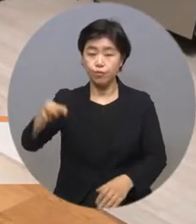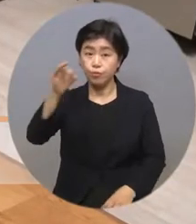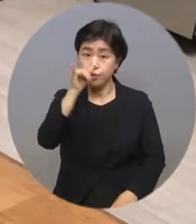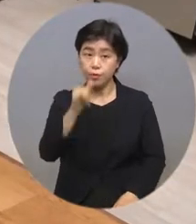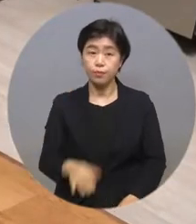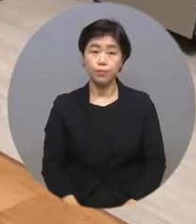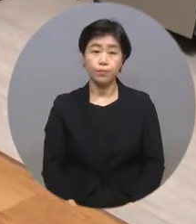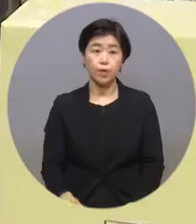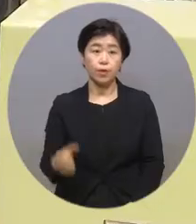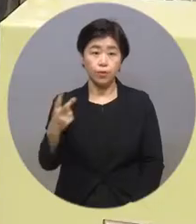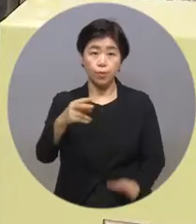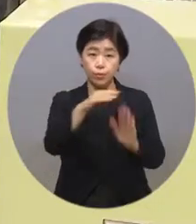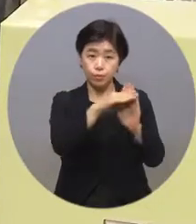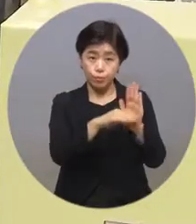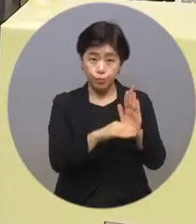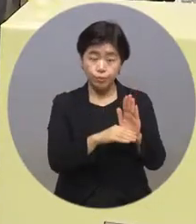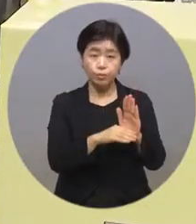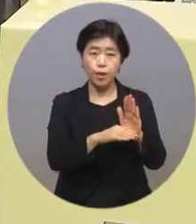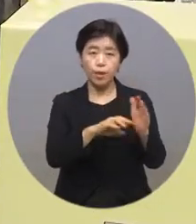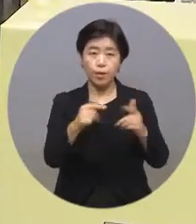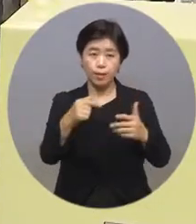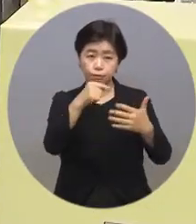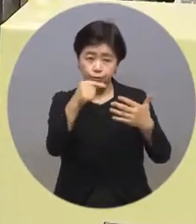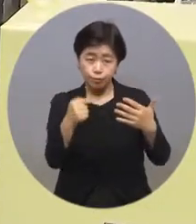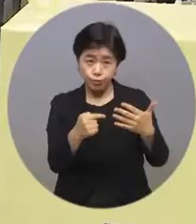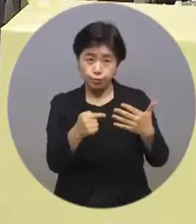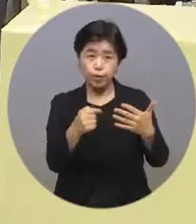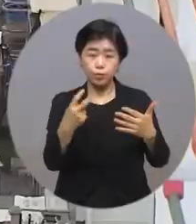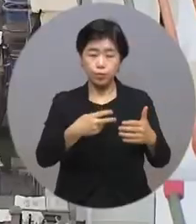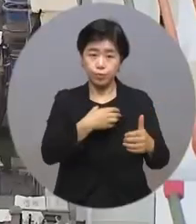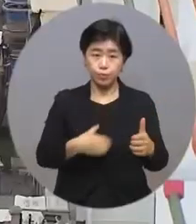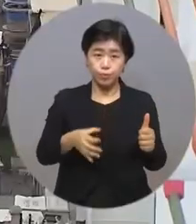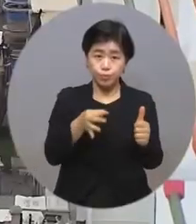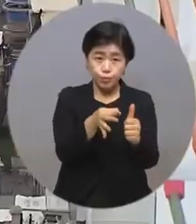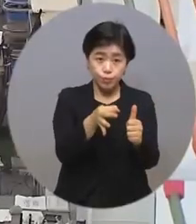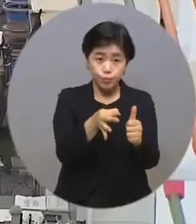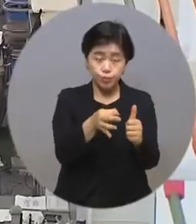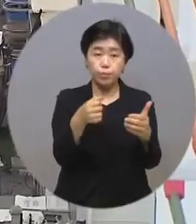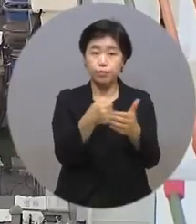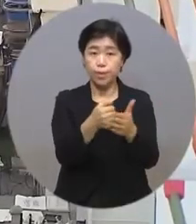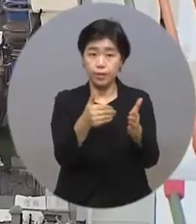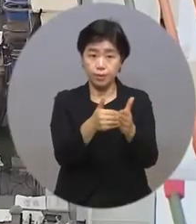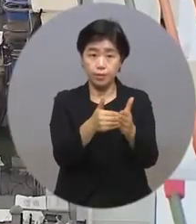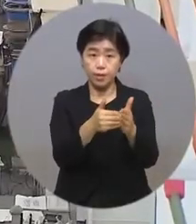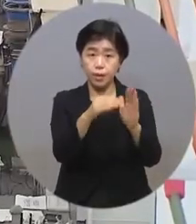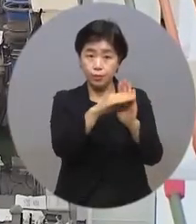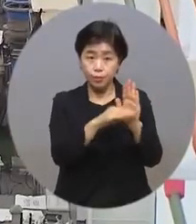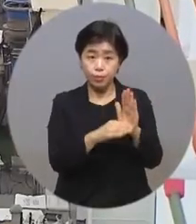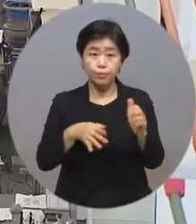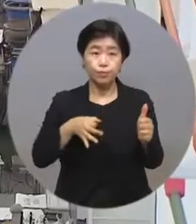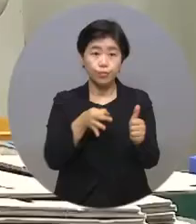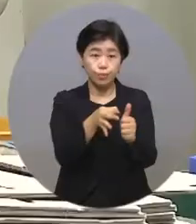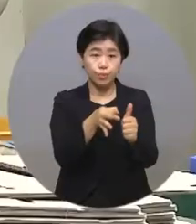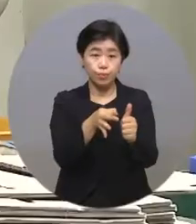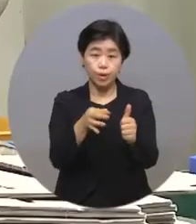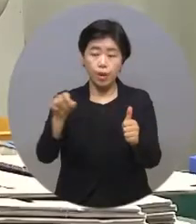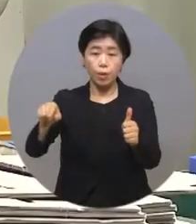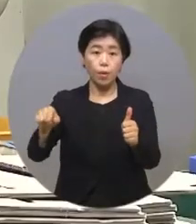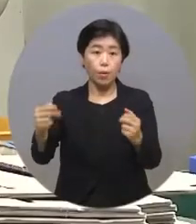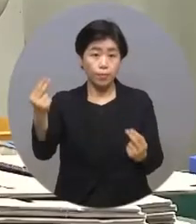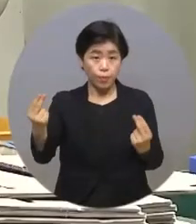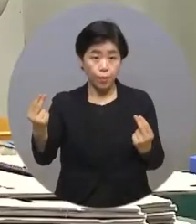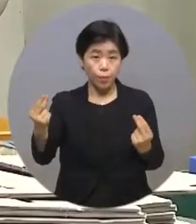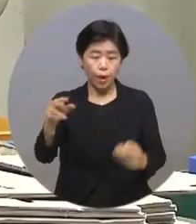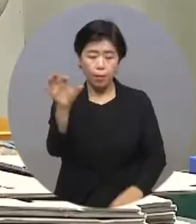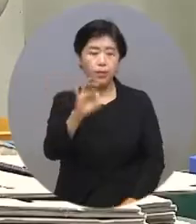이와 함께 각 그 베벨 선정 기준과 최저 보장 수준도 확정됐습니다 그 베벨 선정기준은 기준 중의 소득대비 일정